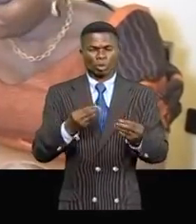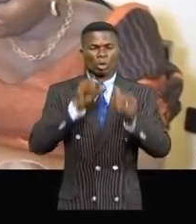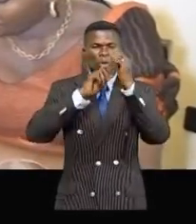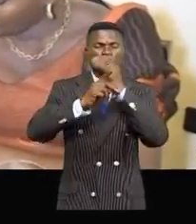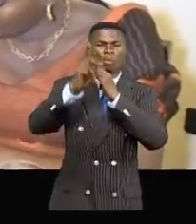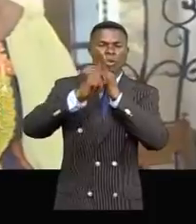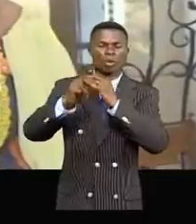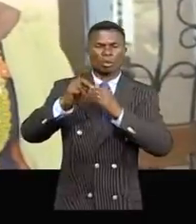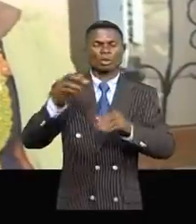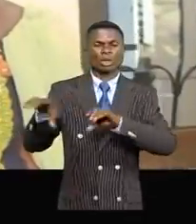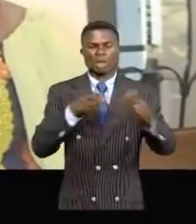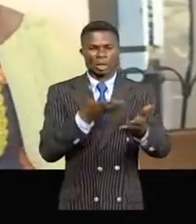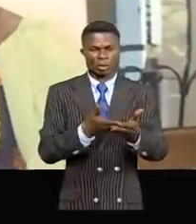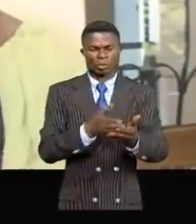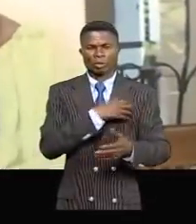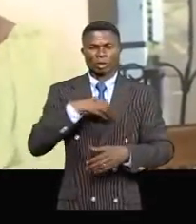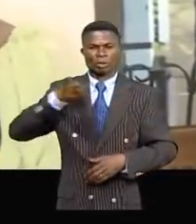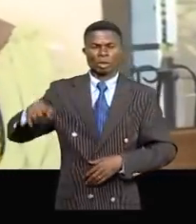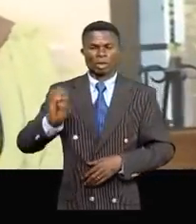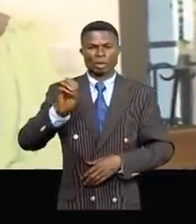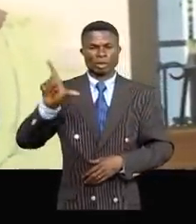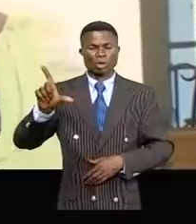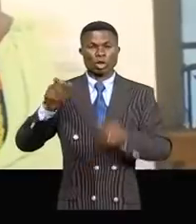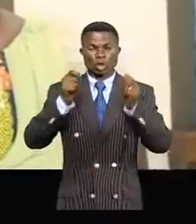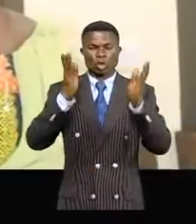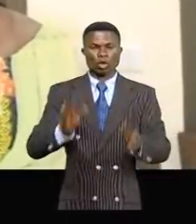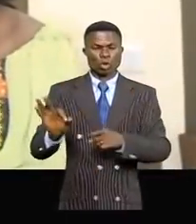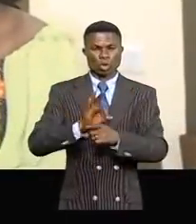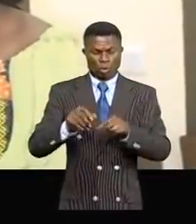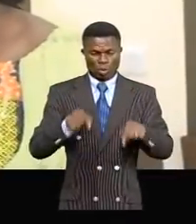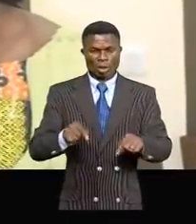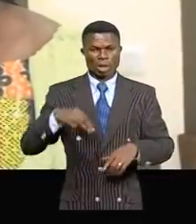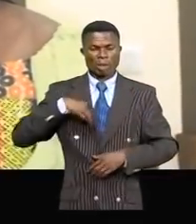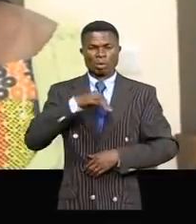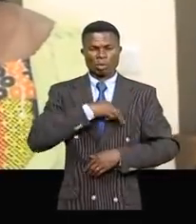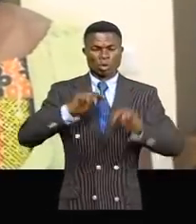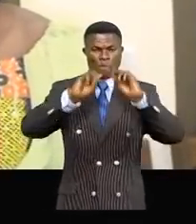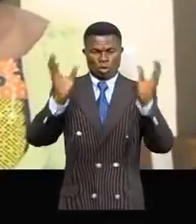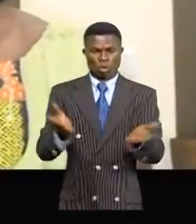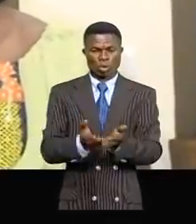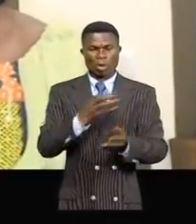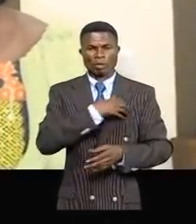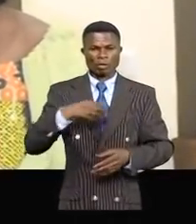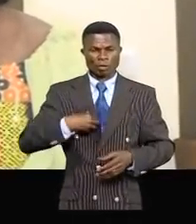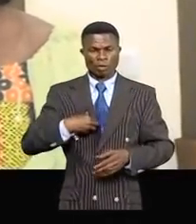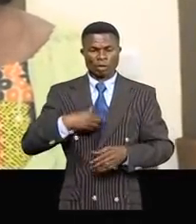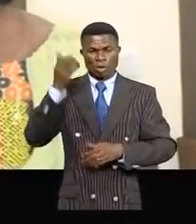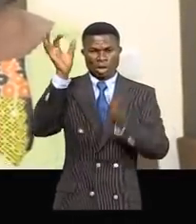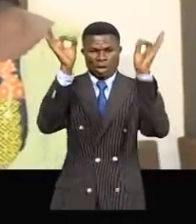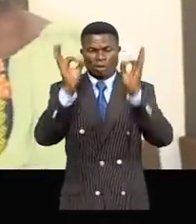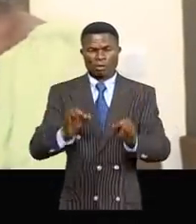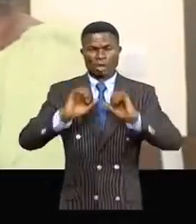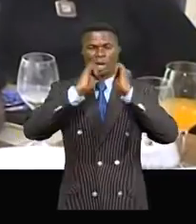de leurs activités. Joël Billet, journaliste de formation et aujourd'hui membre de la commission Femmes de la Fédération des